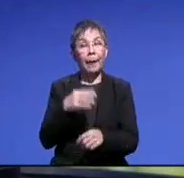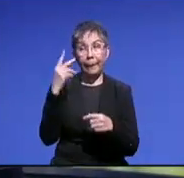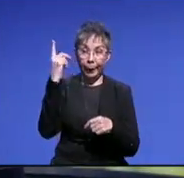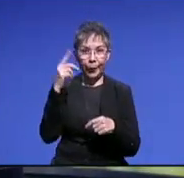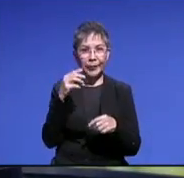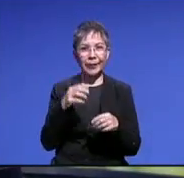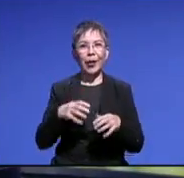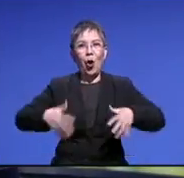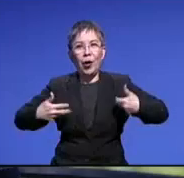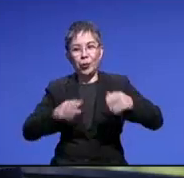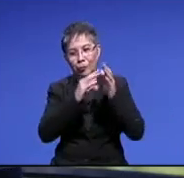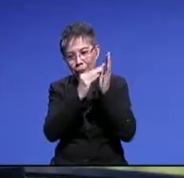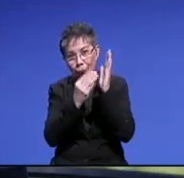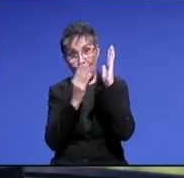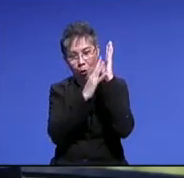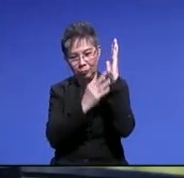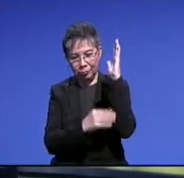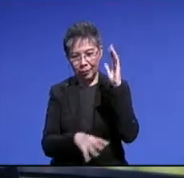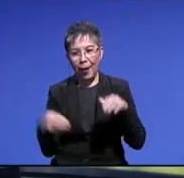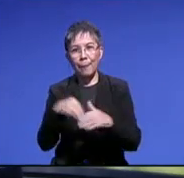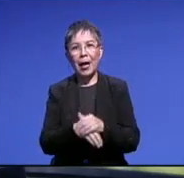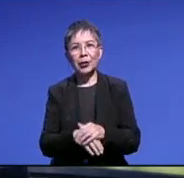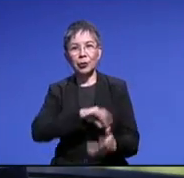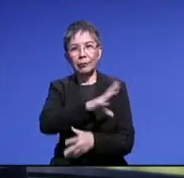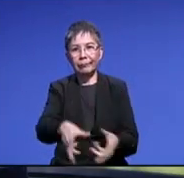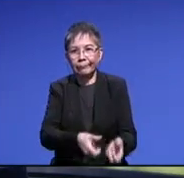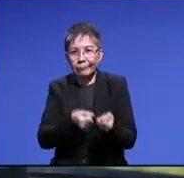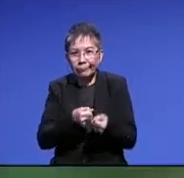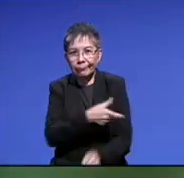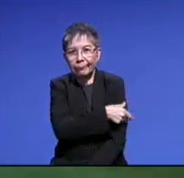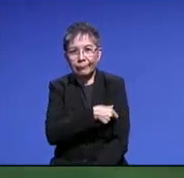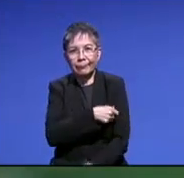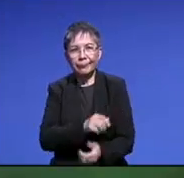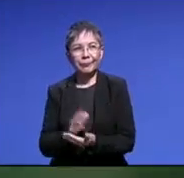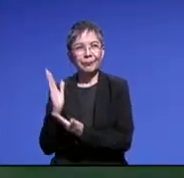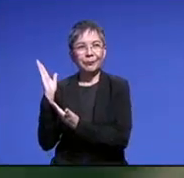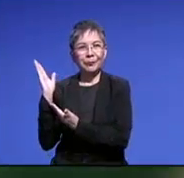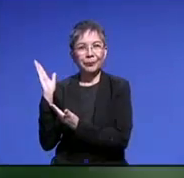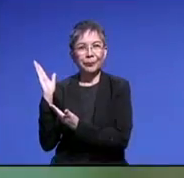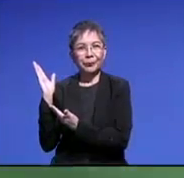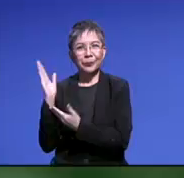perlahan dari pohon yang dipanjatnya dan masuk ke jaring petugas.